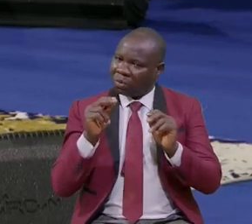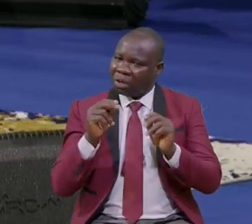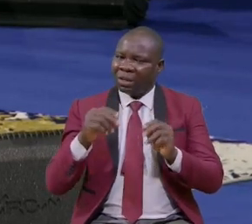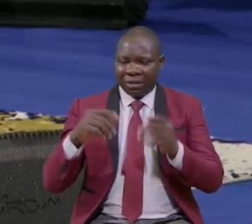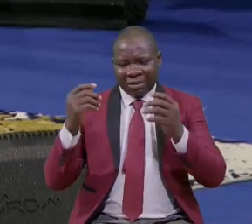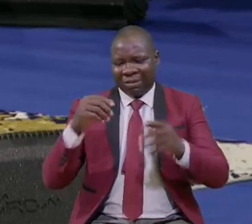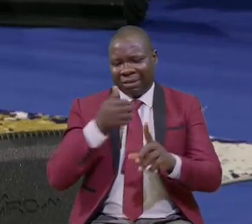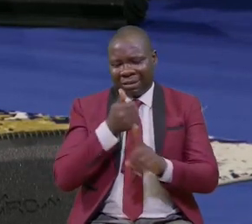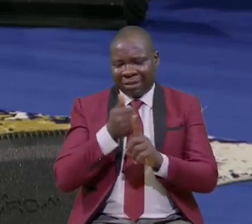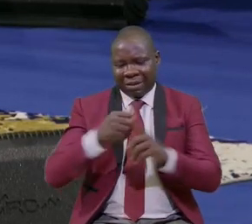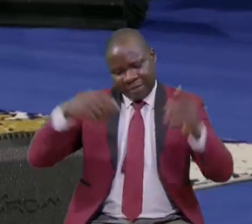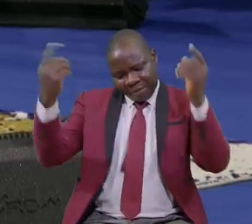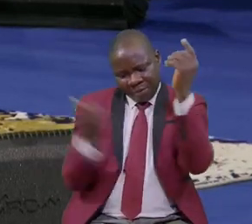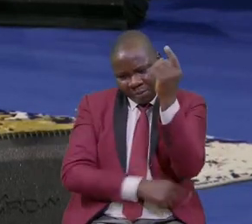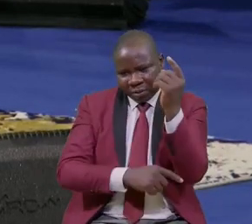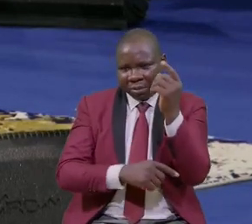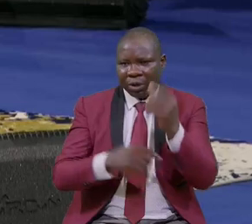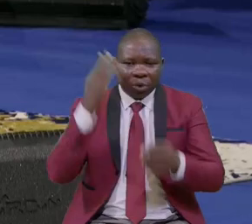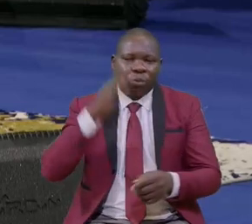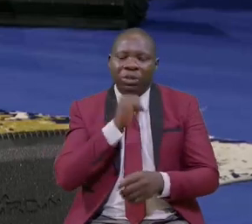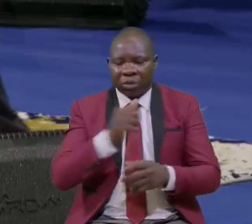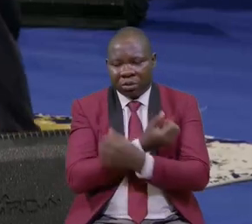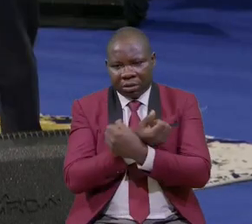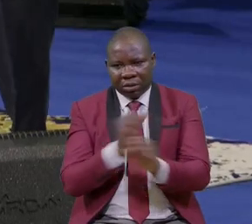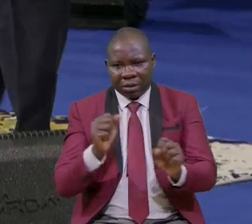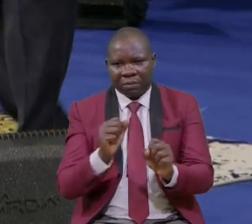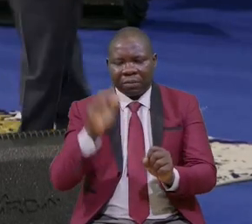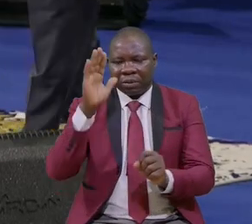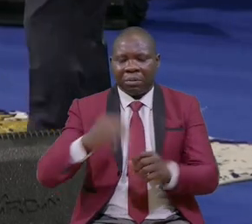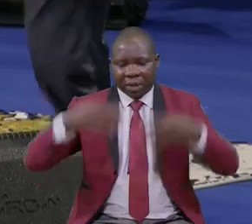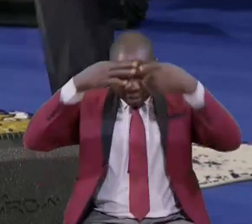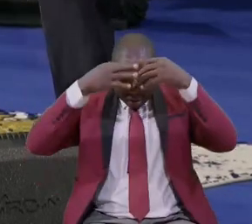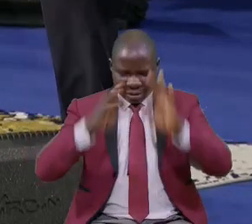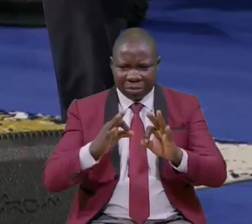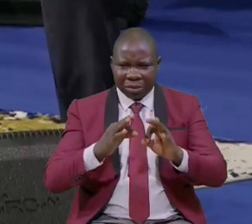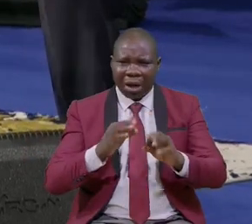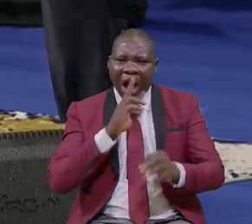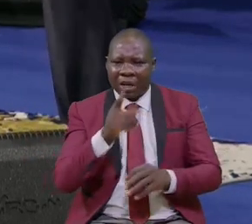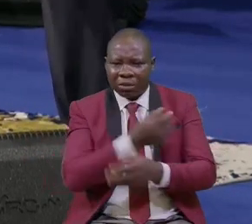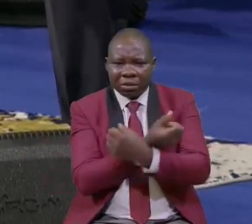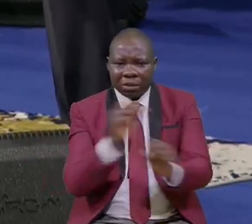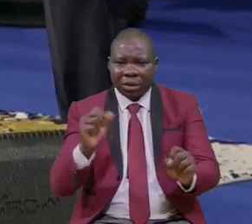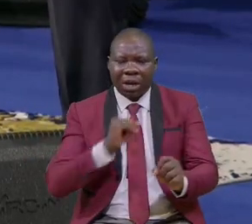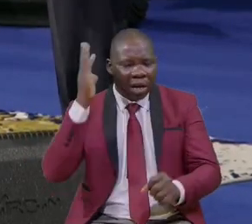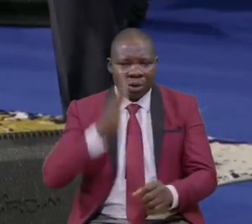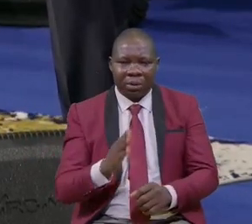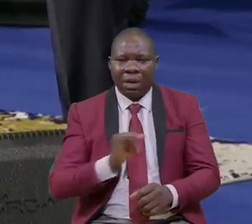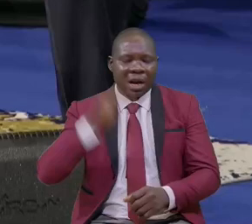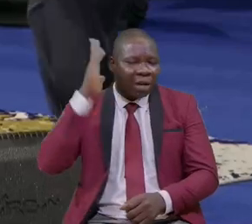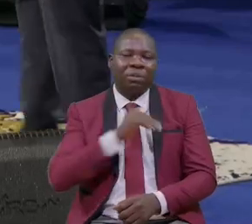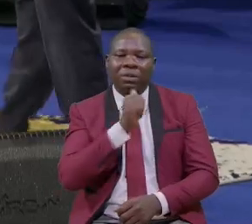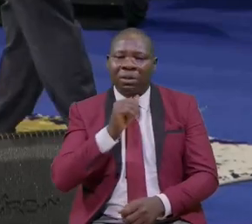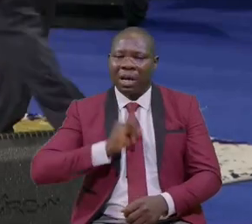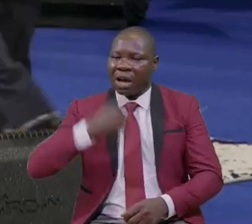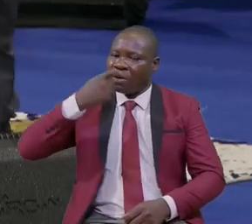Par les résolutions. Est-ce que vous êtes sauvé par les résolutions? je le ferai, je ne vais pas, je dois, je ne